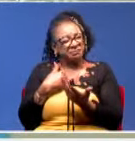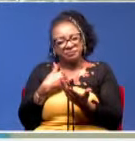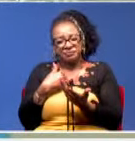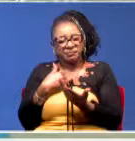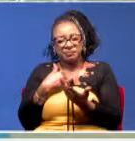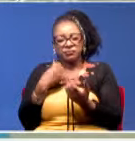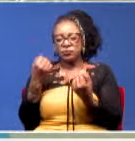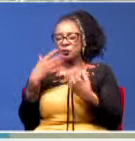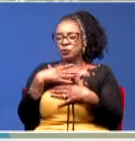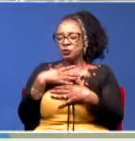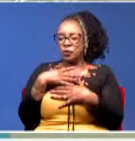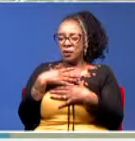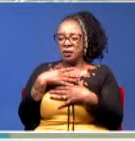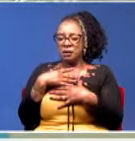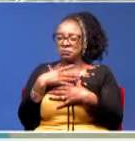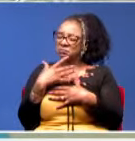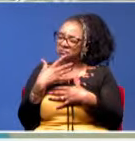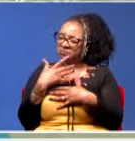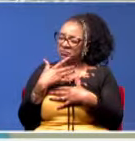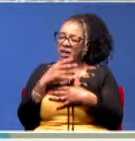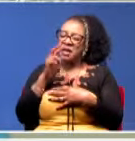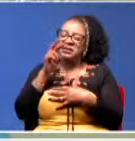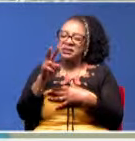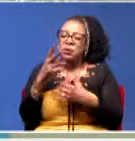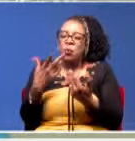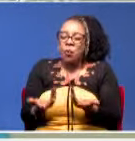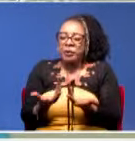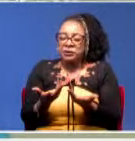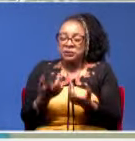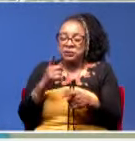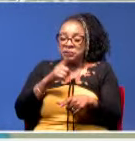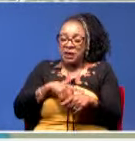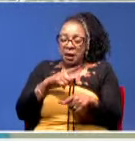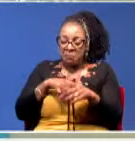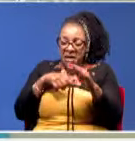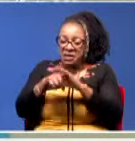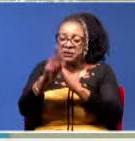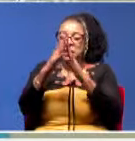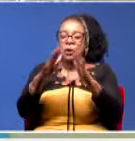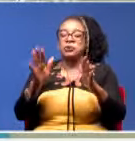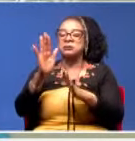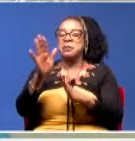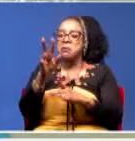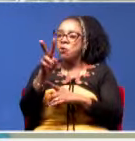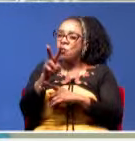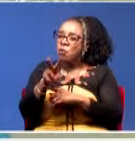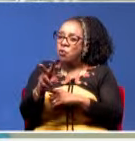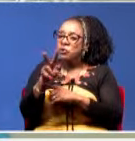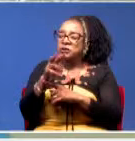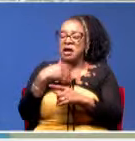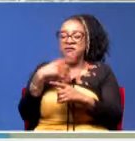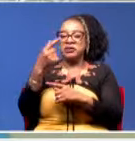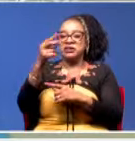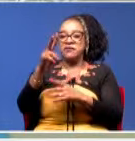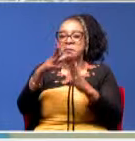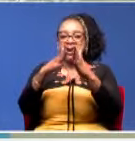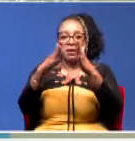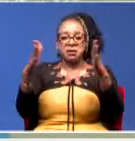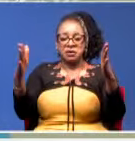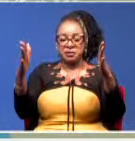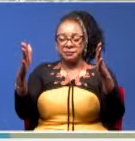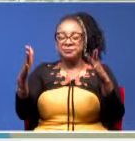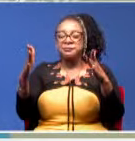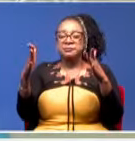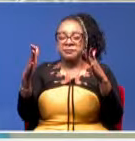Nikastuka, nikashidwa ni nini ananiambia nikaone. Ndio kuenda kwa nyumba yake, nikaona yeye ako na TV kubwa. Ile